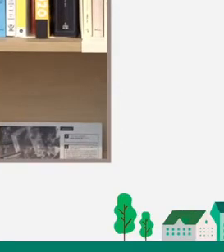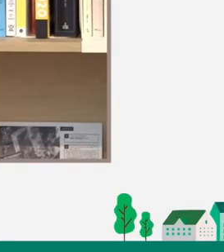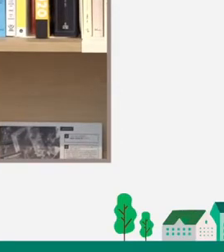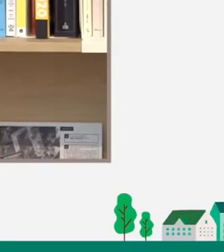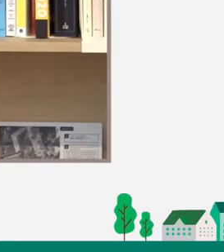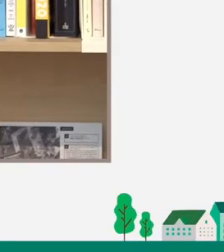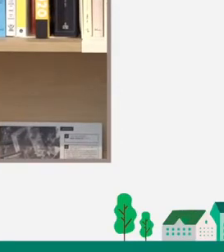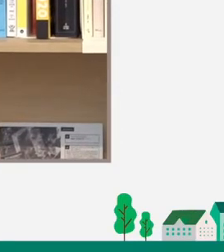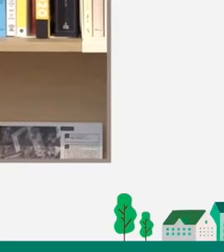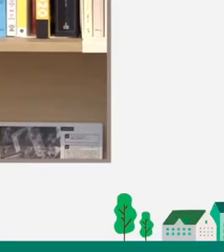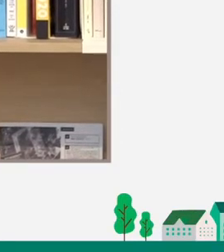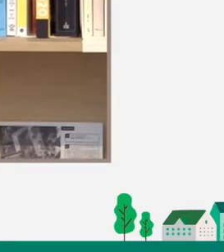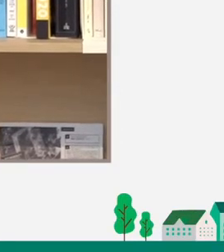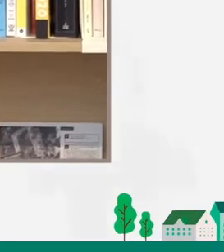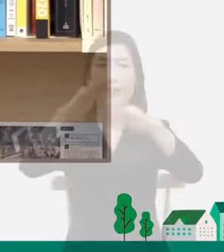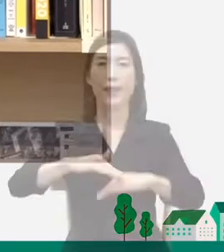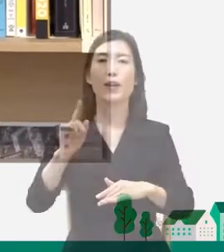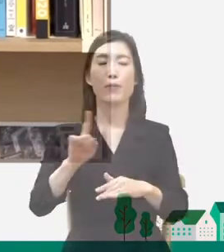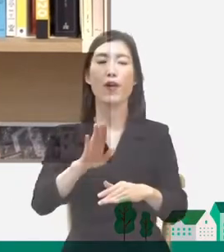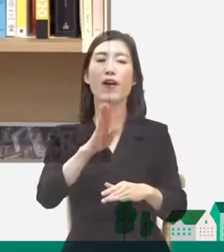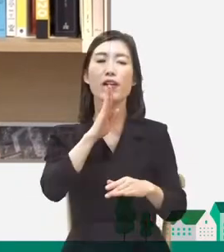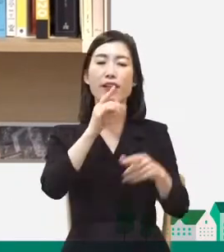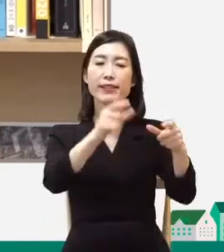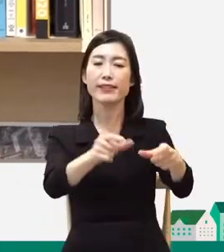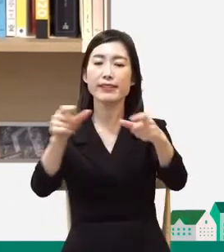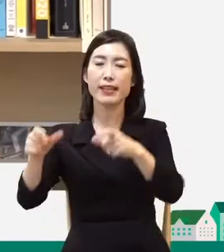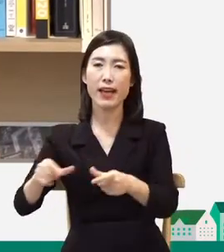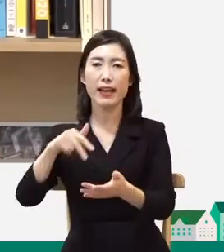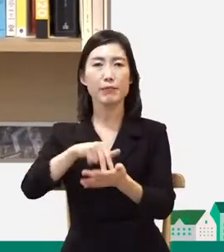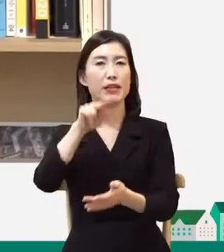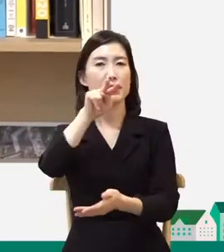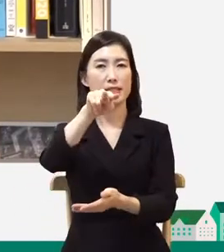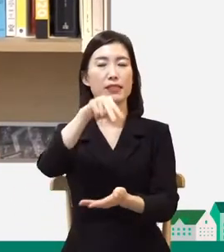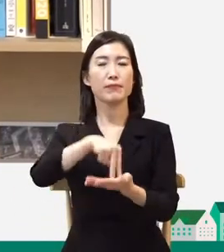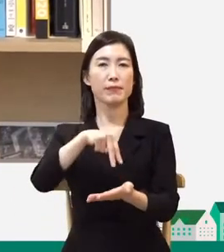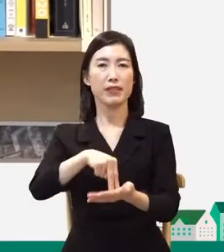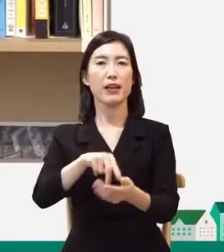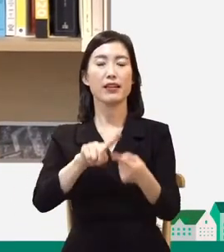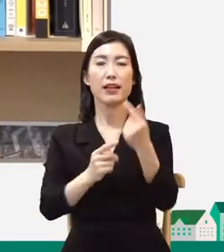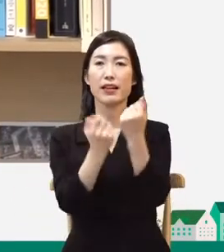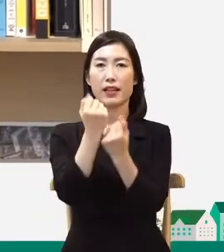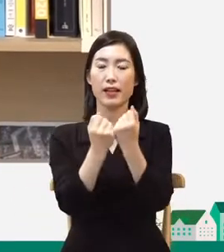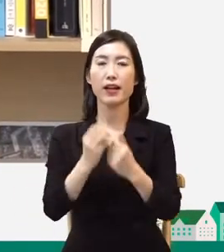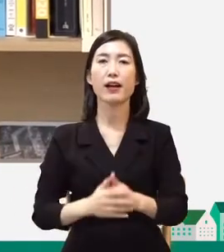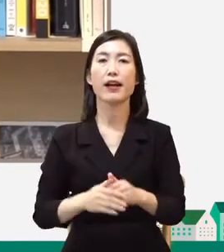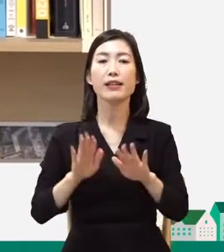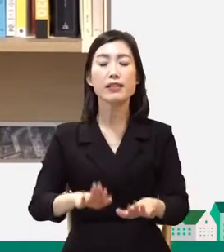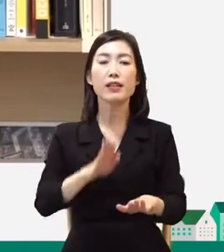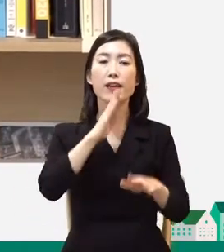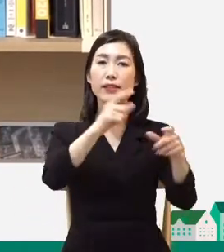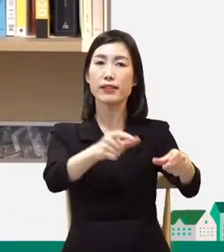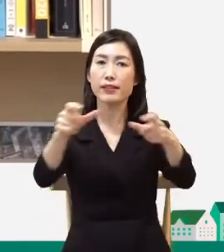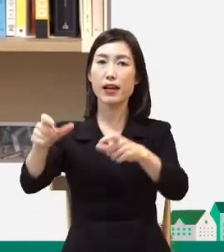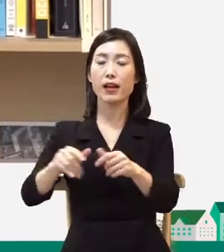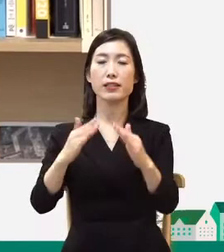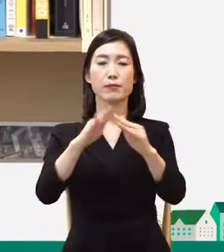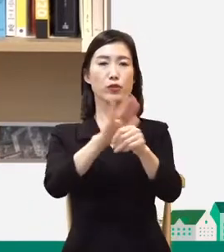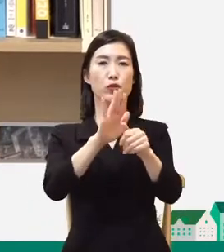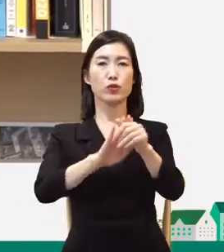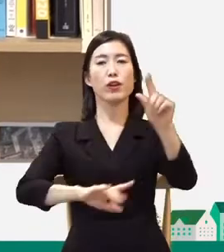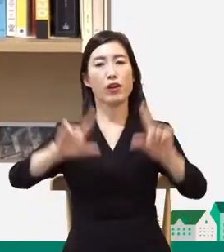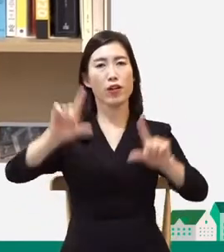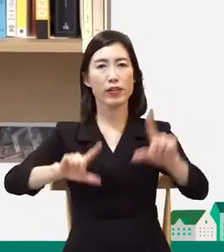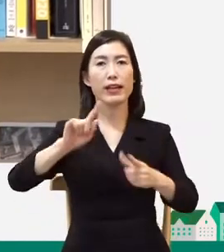하겠습니다. 세션 2는 현장의 시선이라는 제목으로 지금 현재 지원주택이 실제로 실험되고 있는